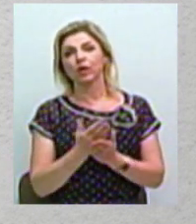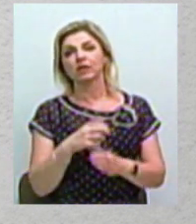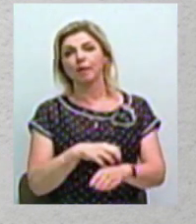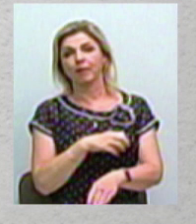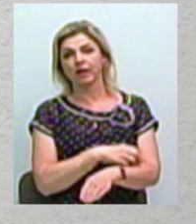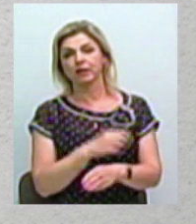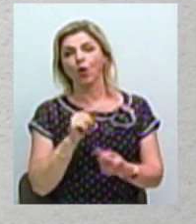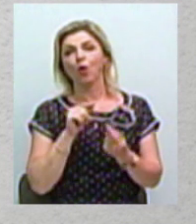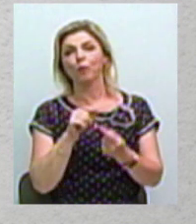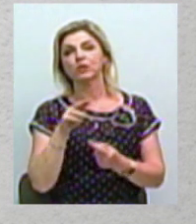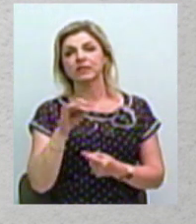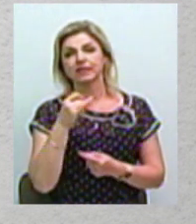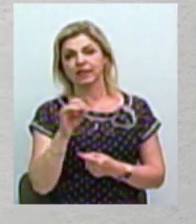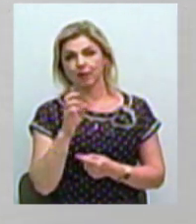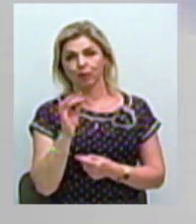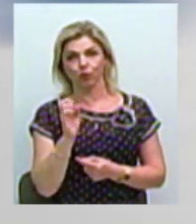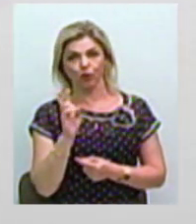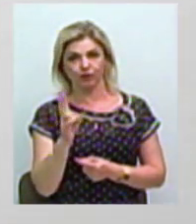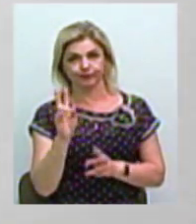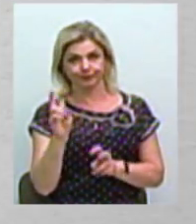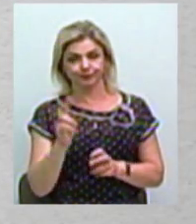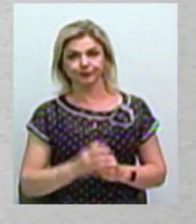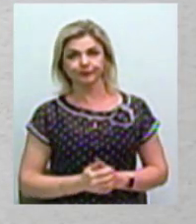партія «Опозиційний блок».